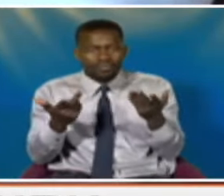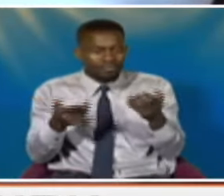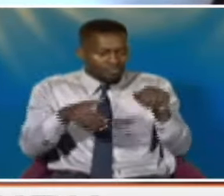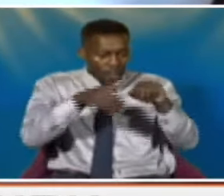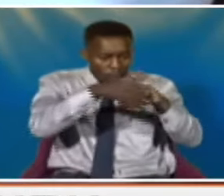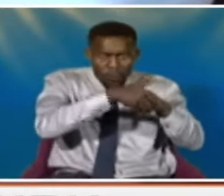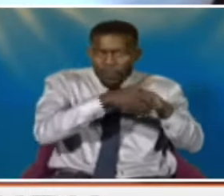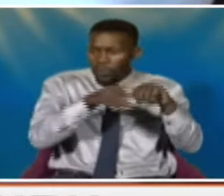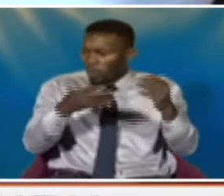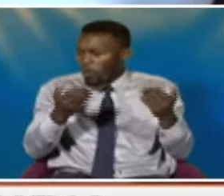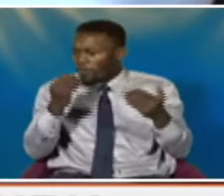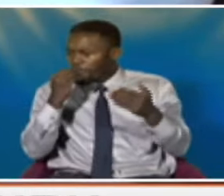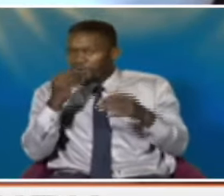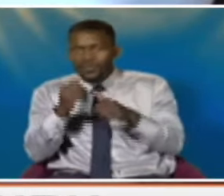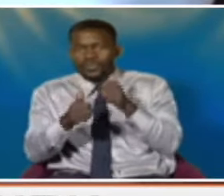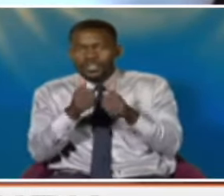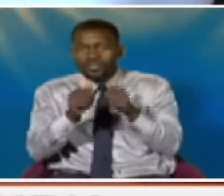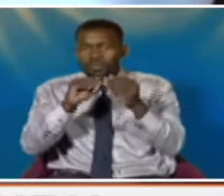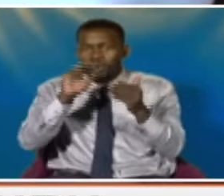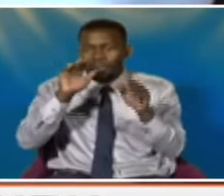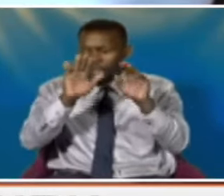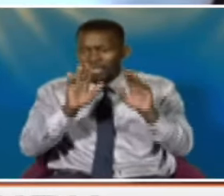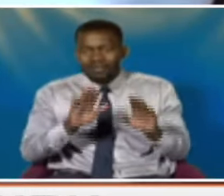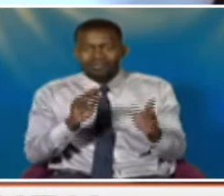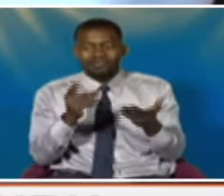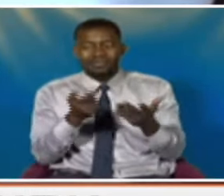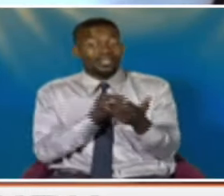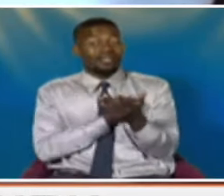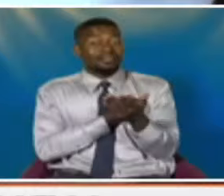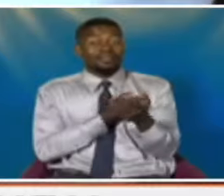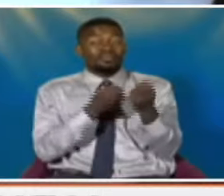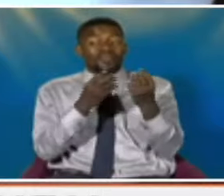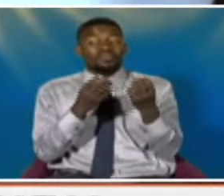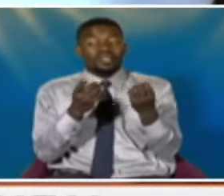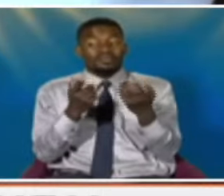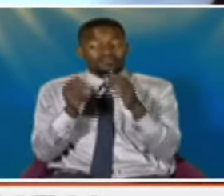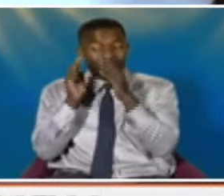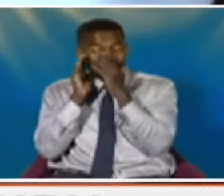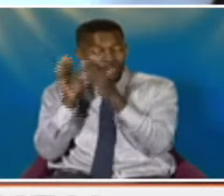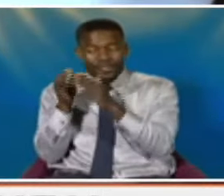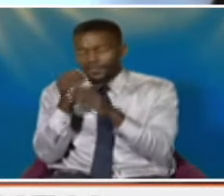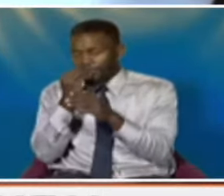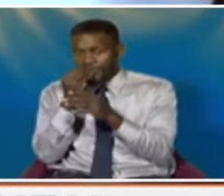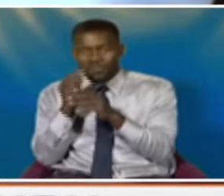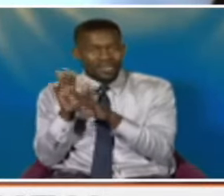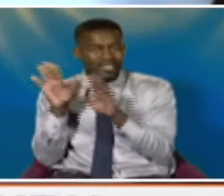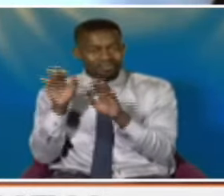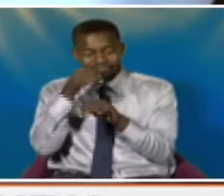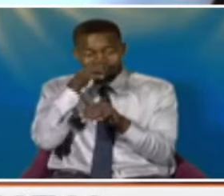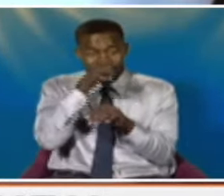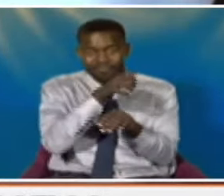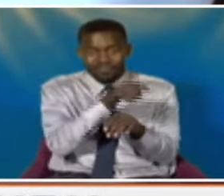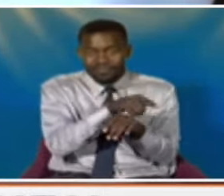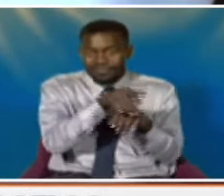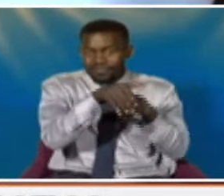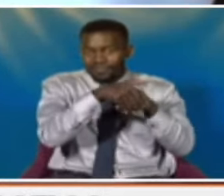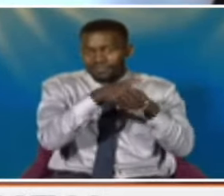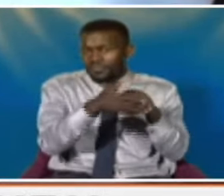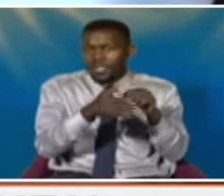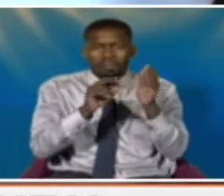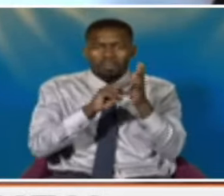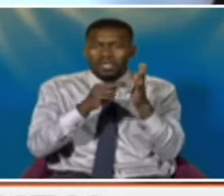na government tuingilie kati so that we make sure that as climate change affects other aspects of the society, it also affects